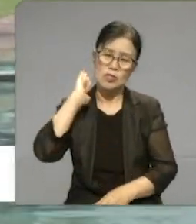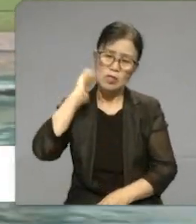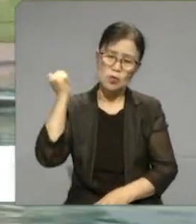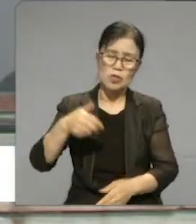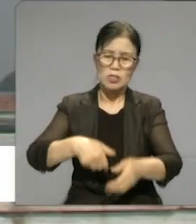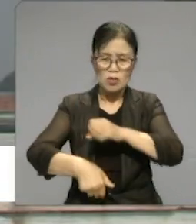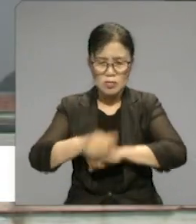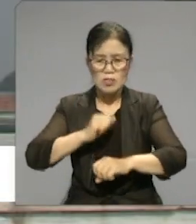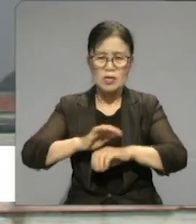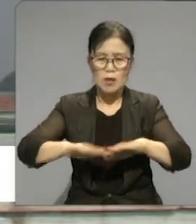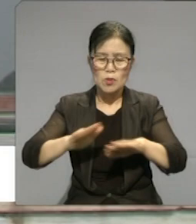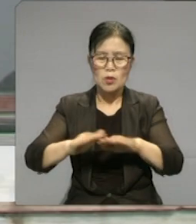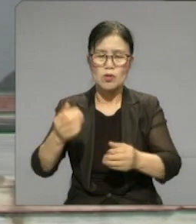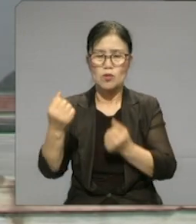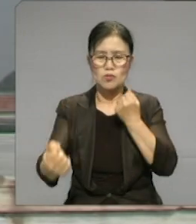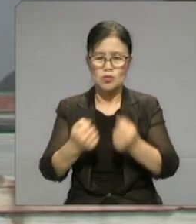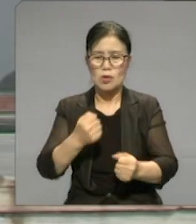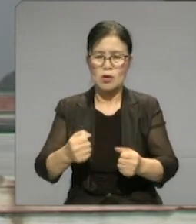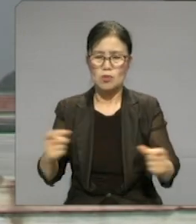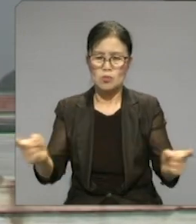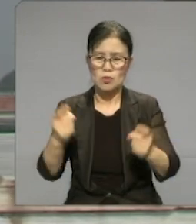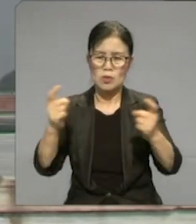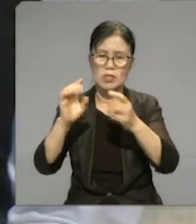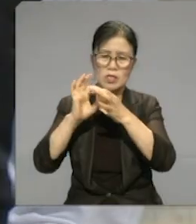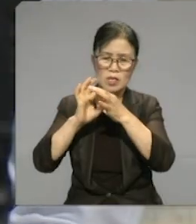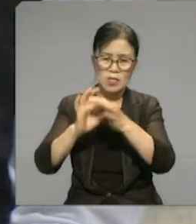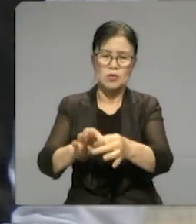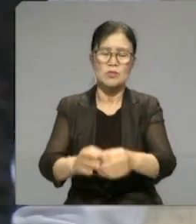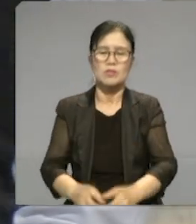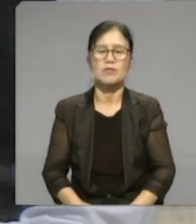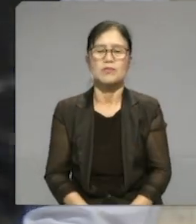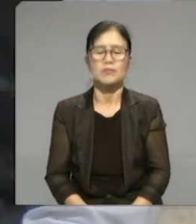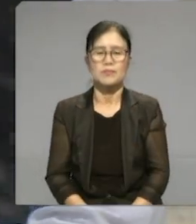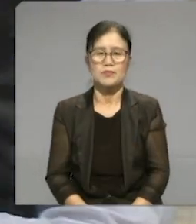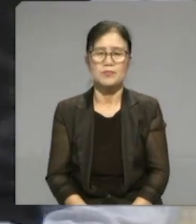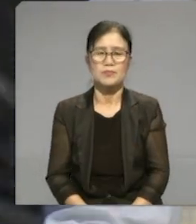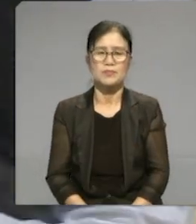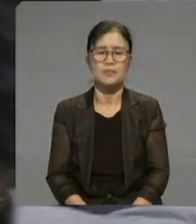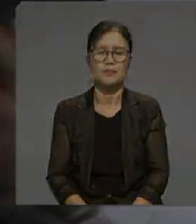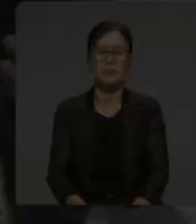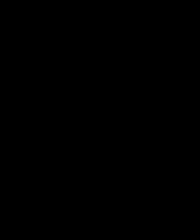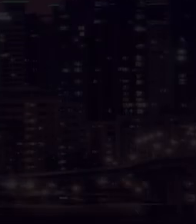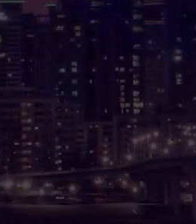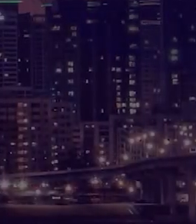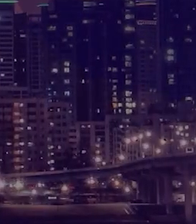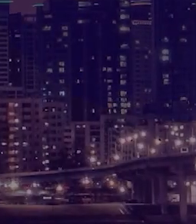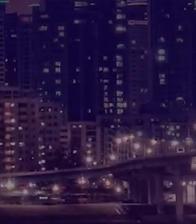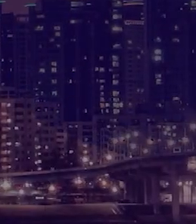적극적인 해명에도 공방은 계속될 것으로 보입니다. OBS 뉴스 윤총입니다.